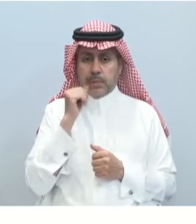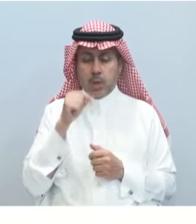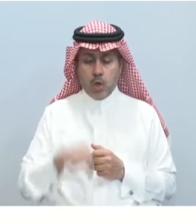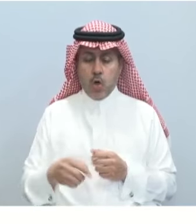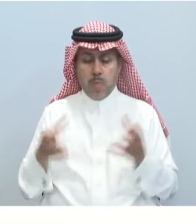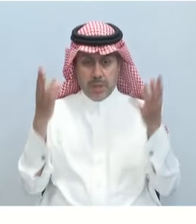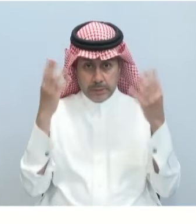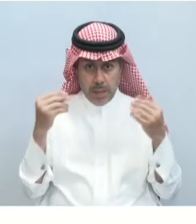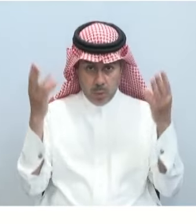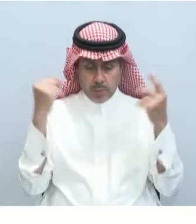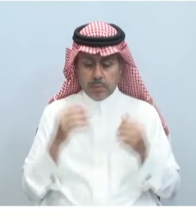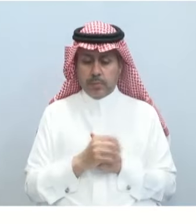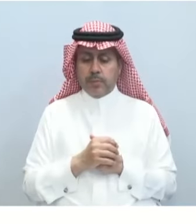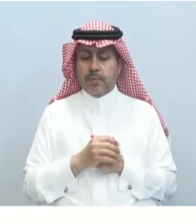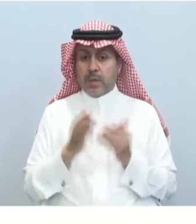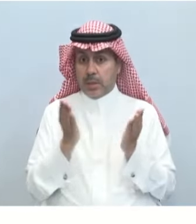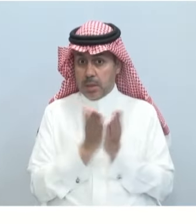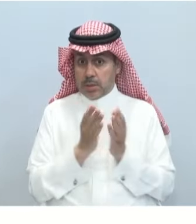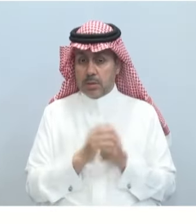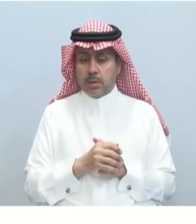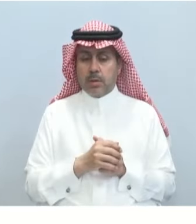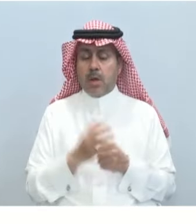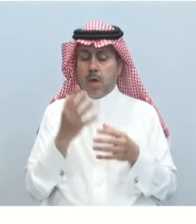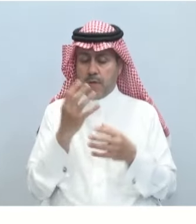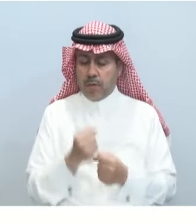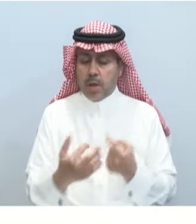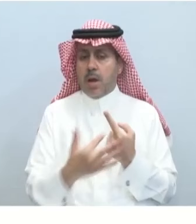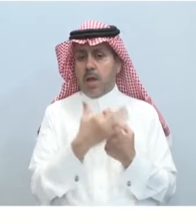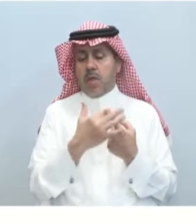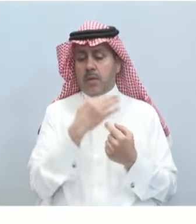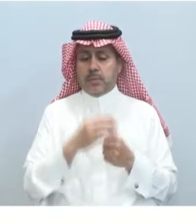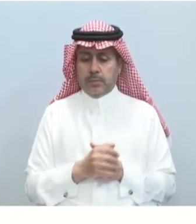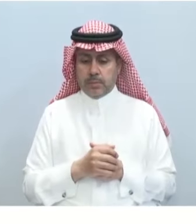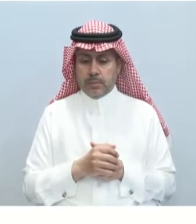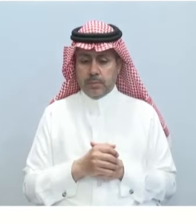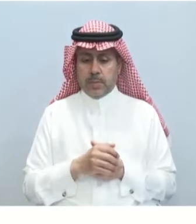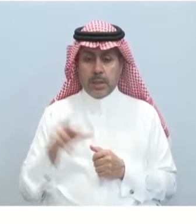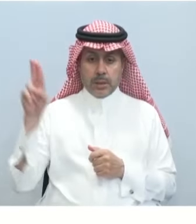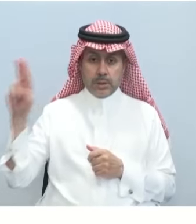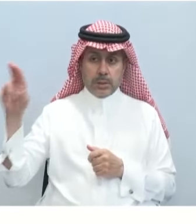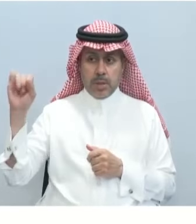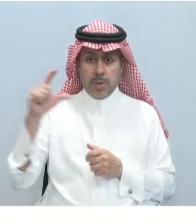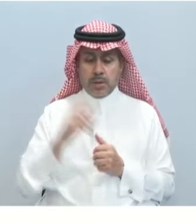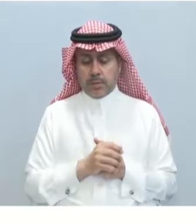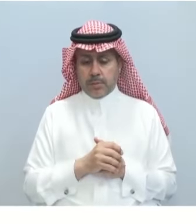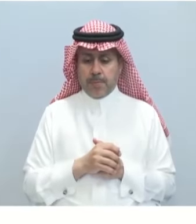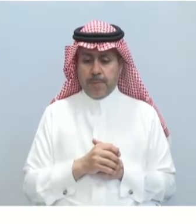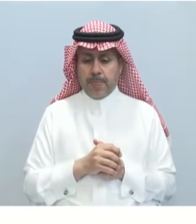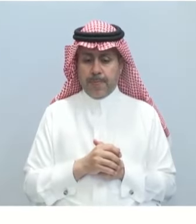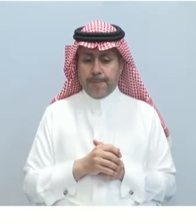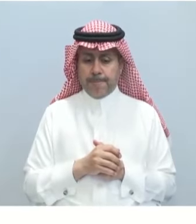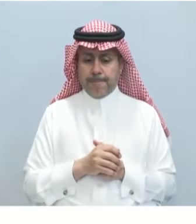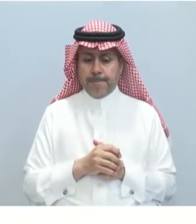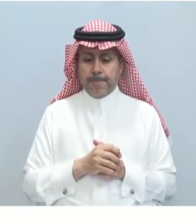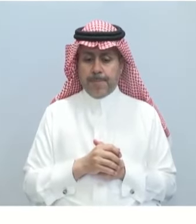سنتناول درس درسنا وهو نظام الحمايه من الايذاء في هذا التمهيد وفقا نظام حمايه من